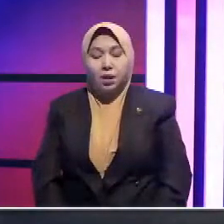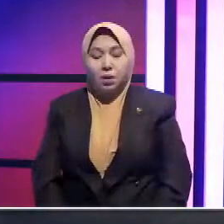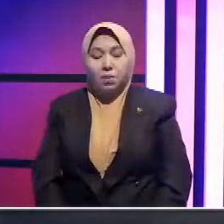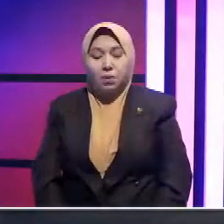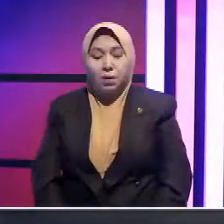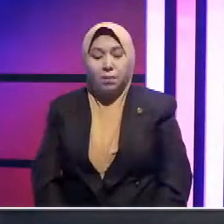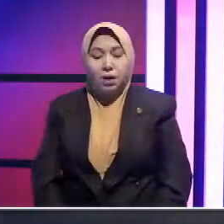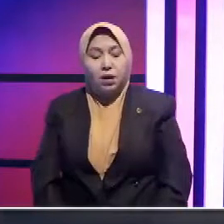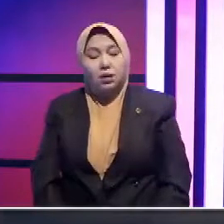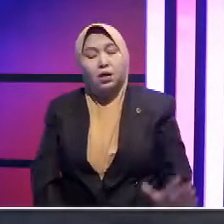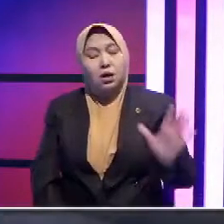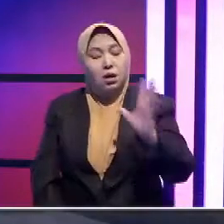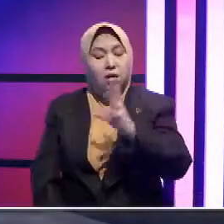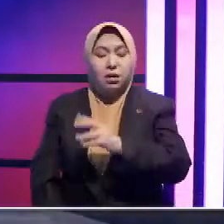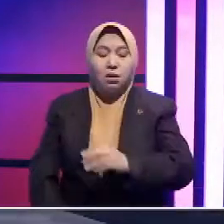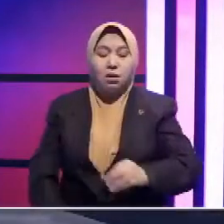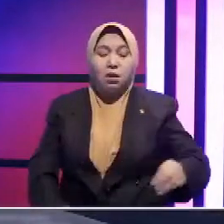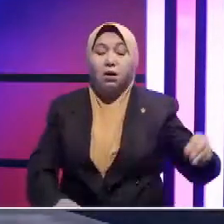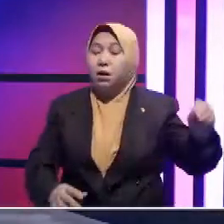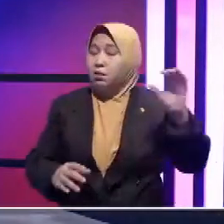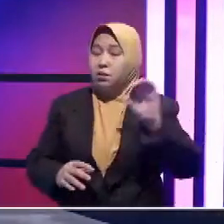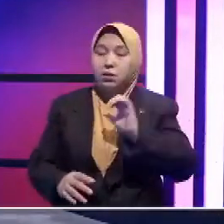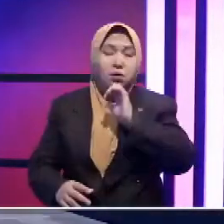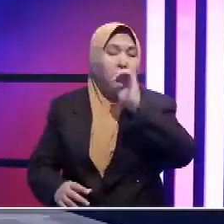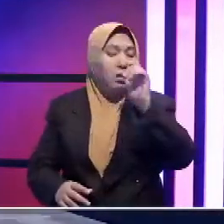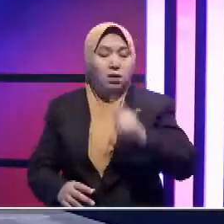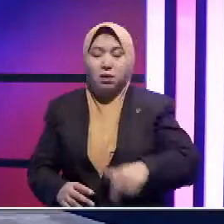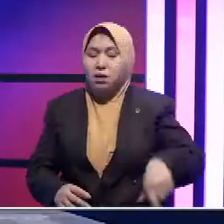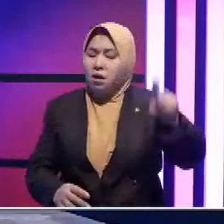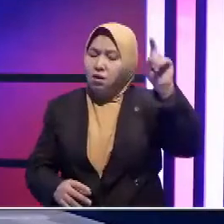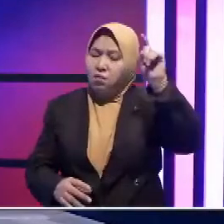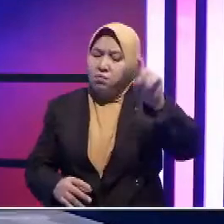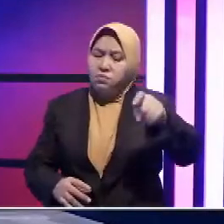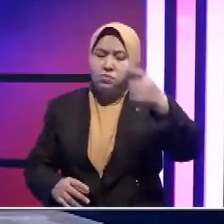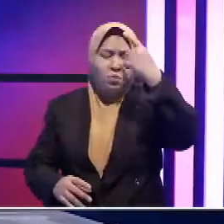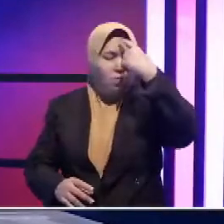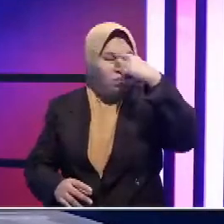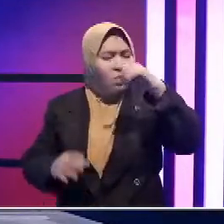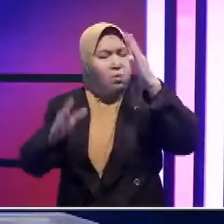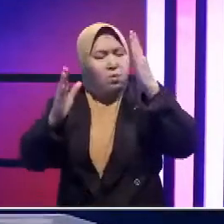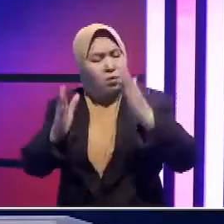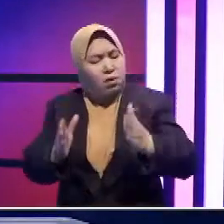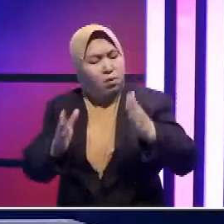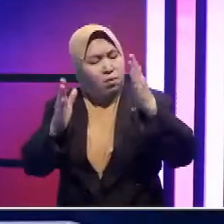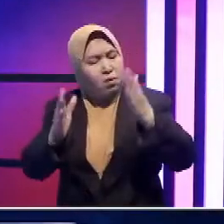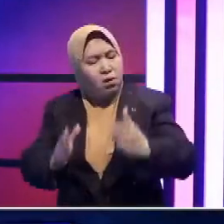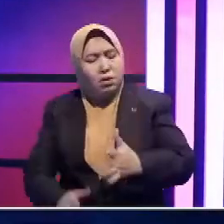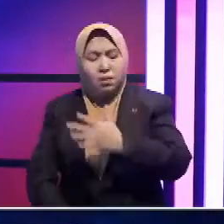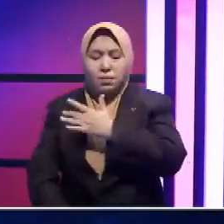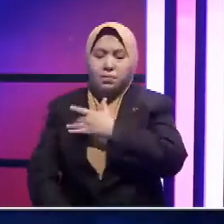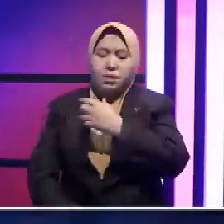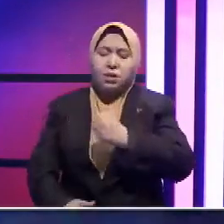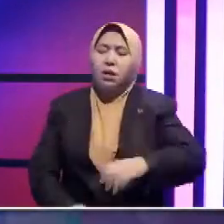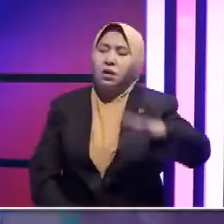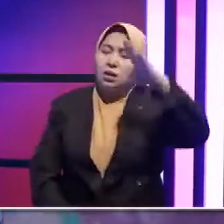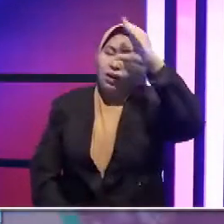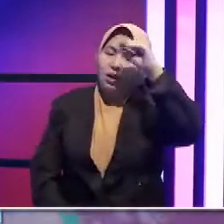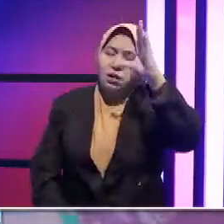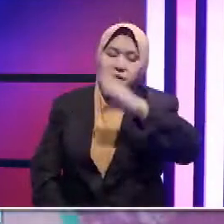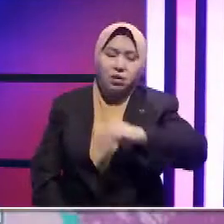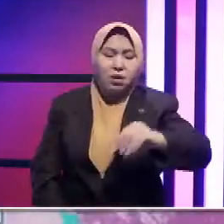وما كان لمؤمن ولا مؤمنه اذا